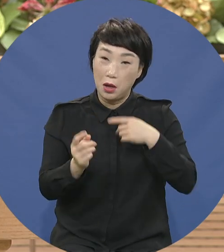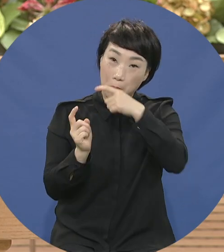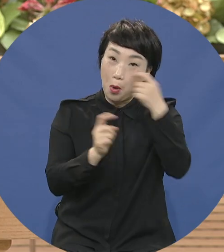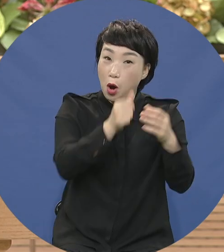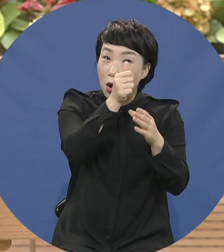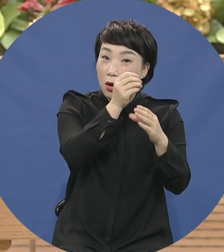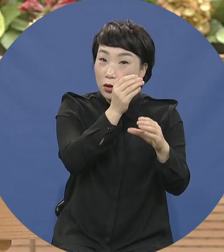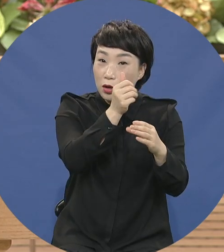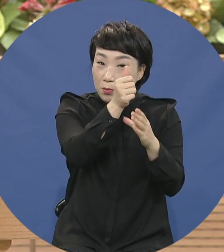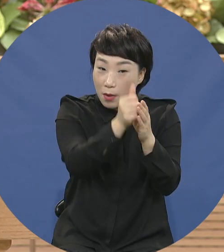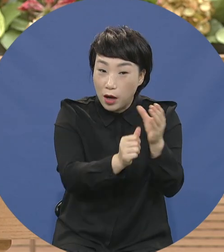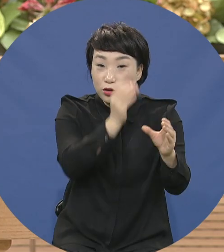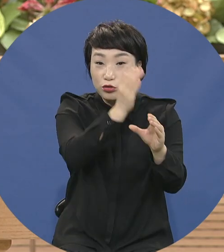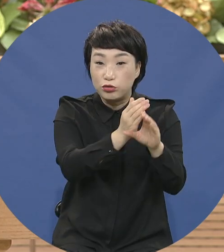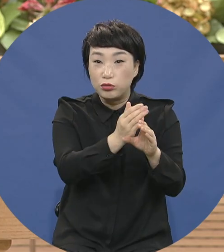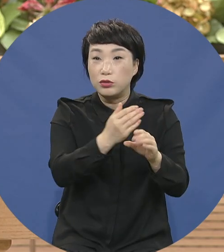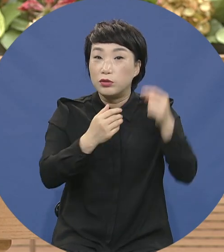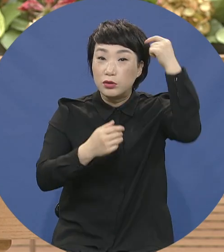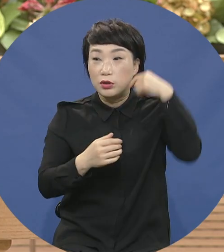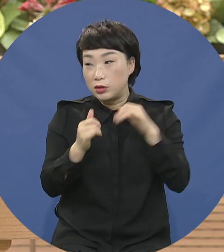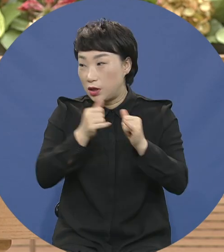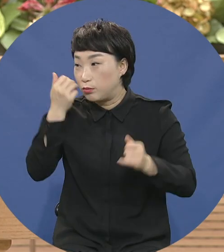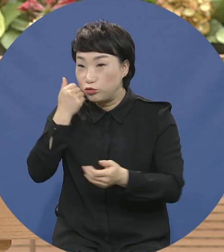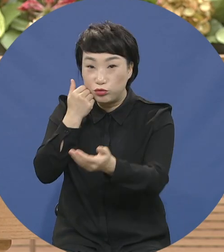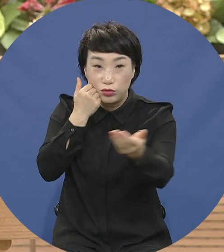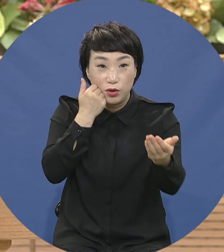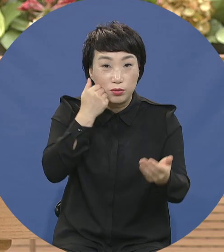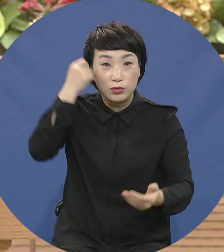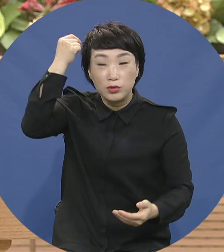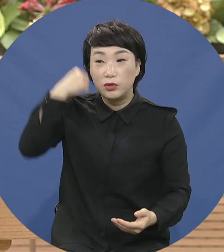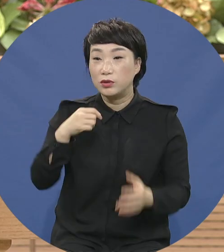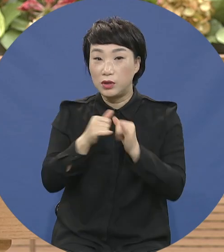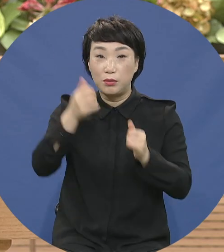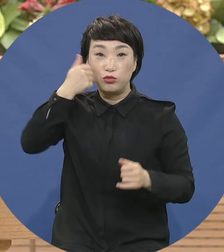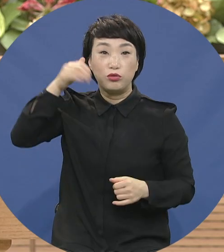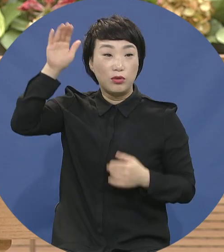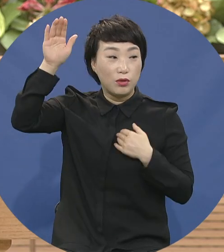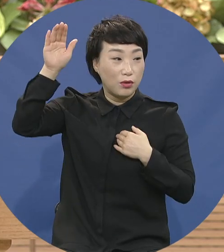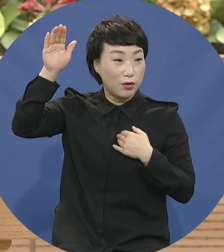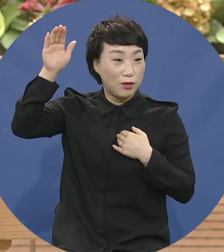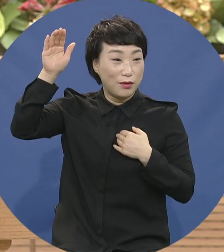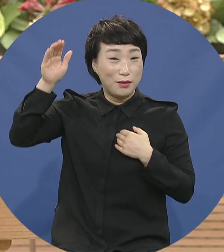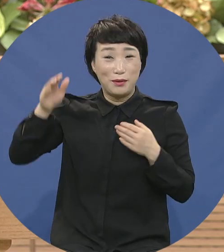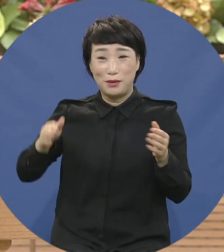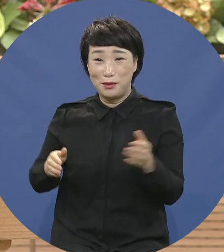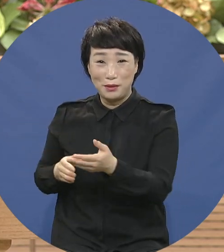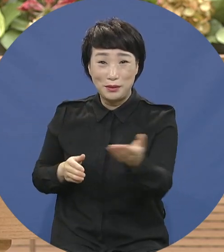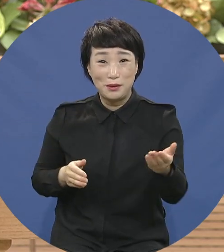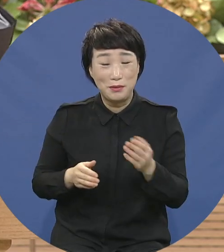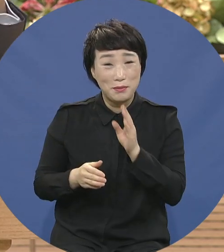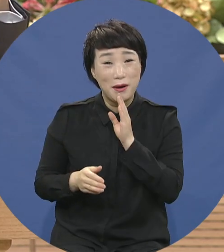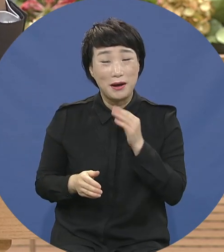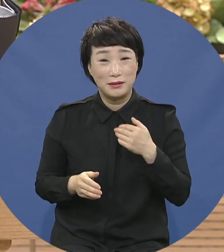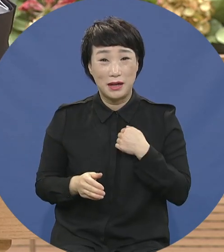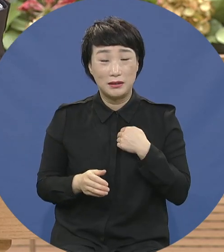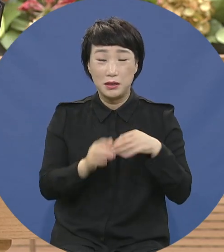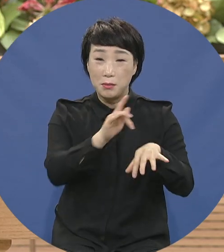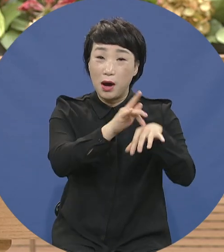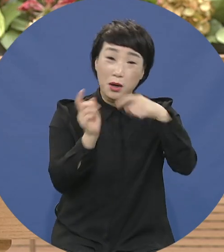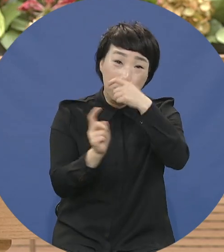당하고 있구나를 실감나게 생각하는 사람이 얼마나 있으며, 나는